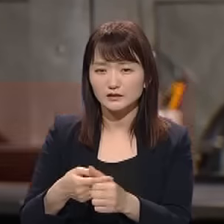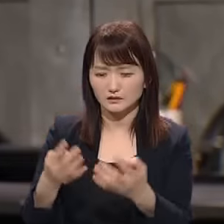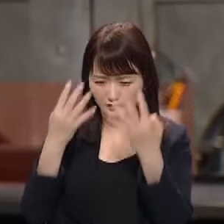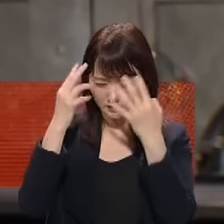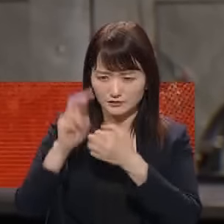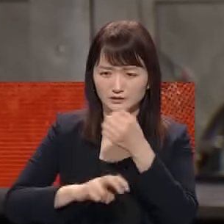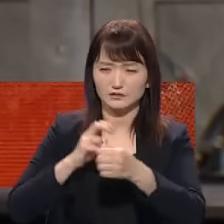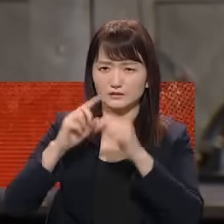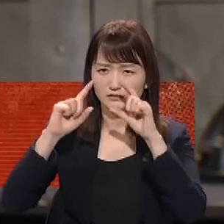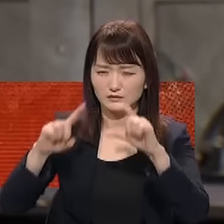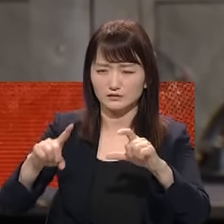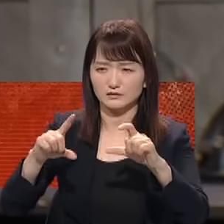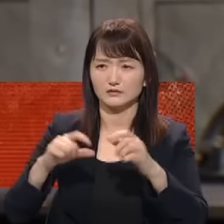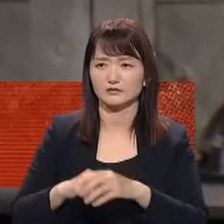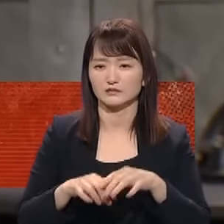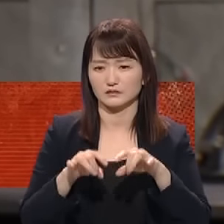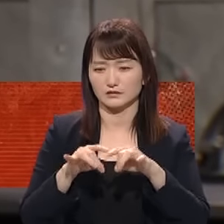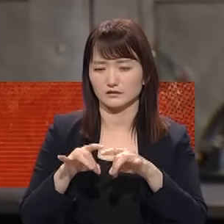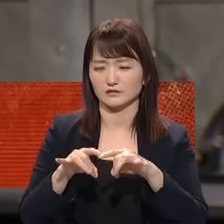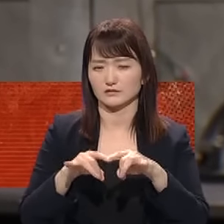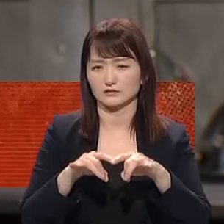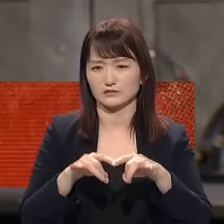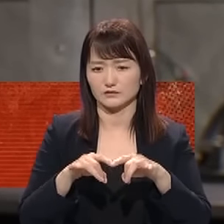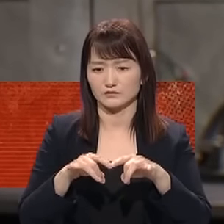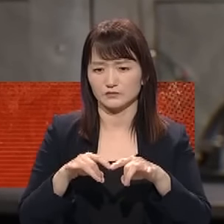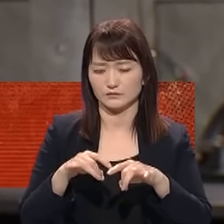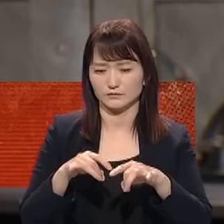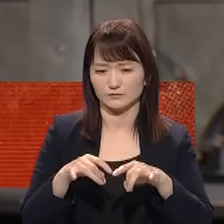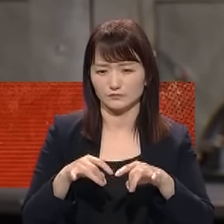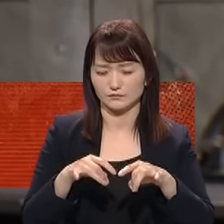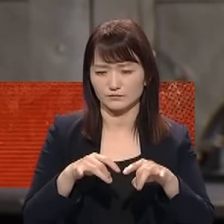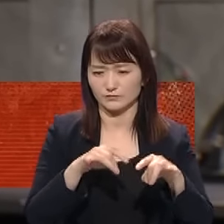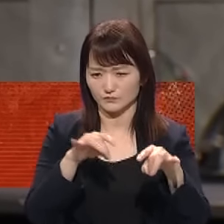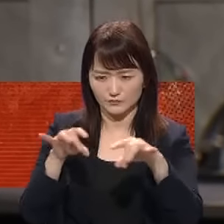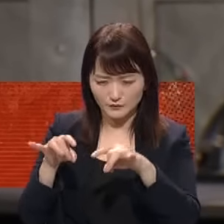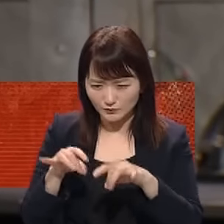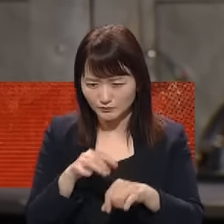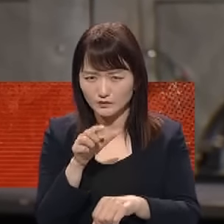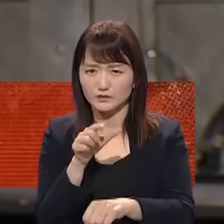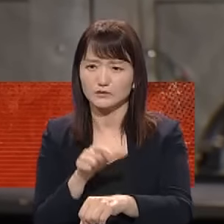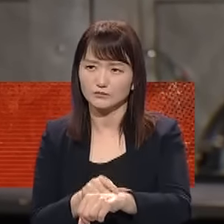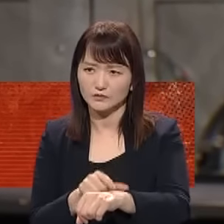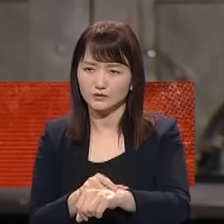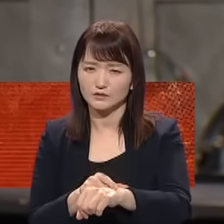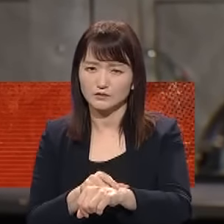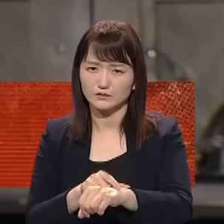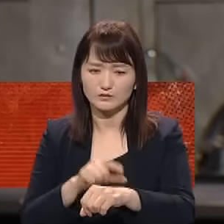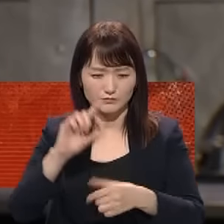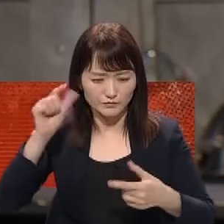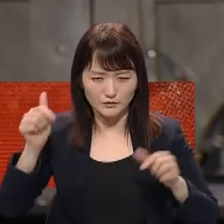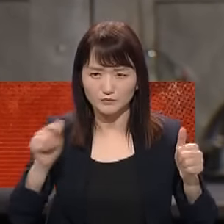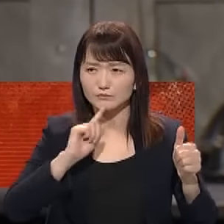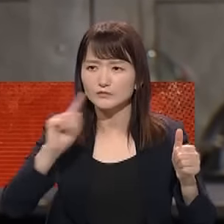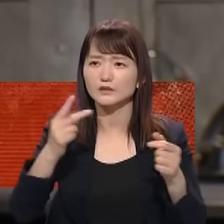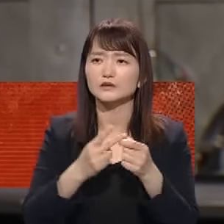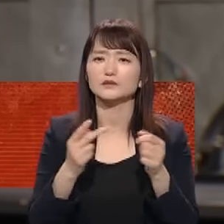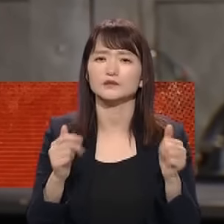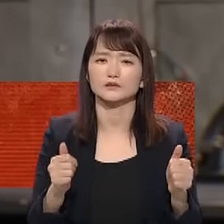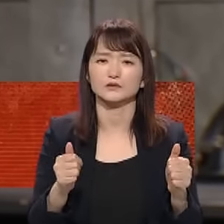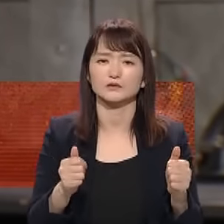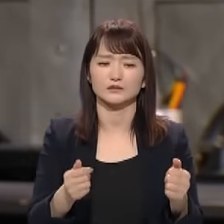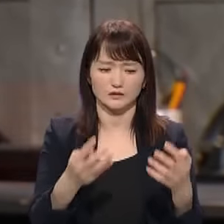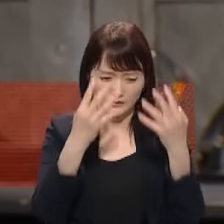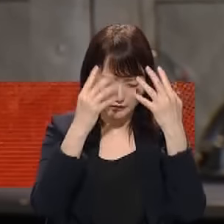하면서 위치추적장치 20년간 부착하라고 선고를 했는데 두 사람 다 불복해서 항소를 했는데요. 예. 항소심에서는 오히려 다